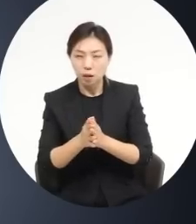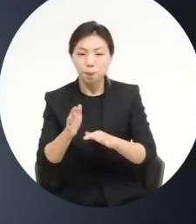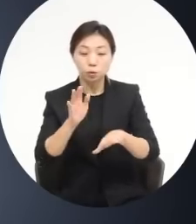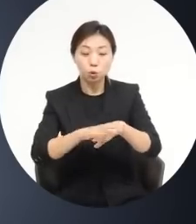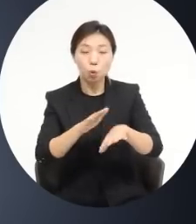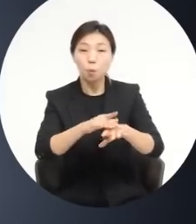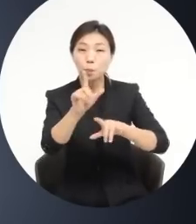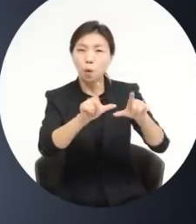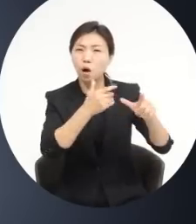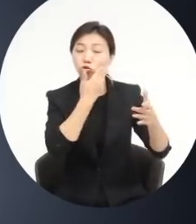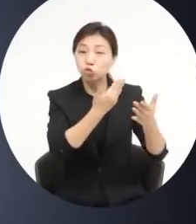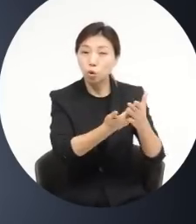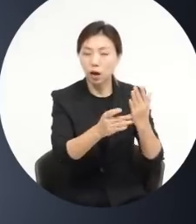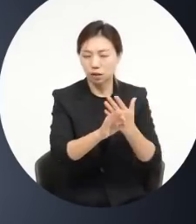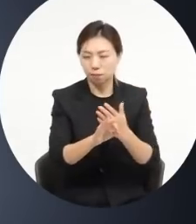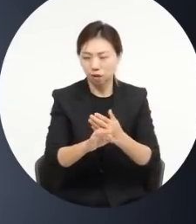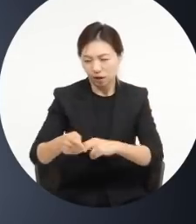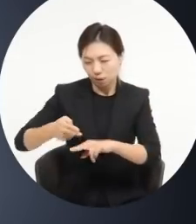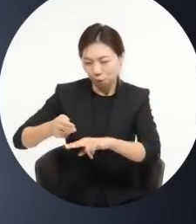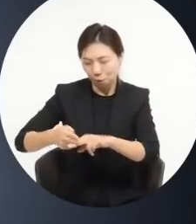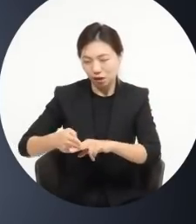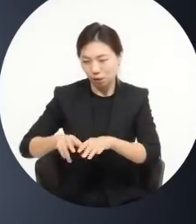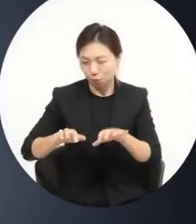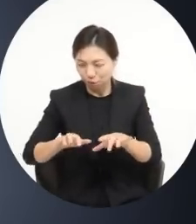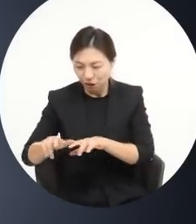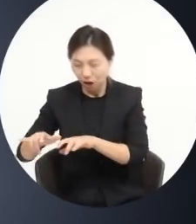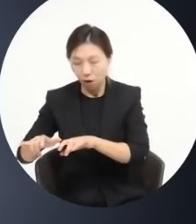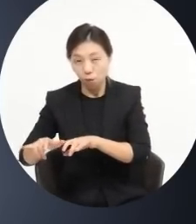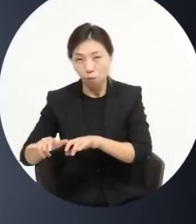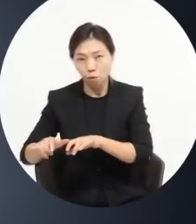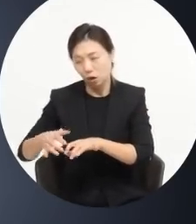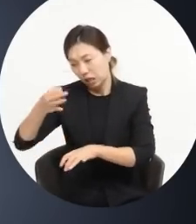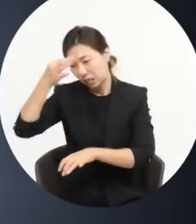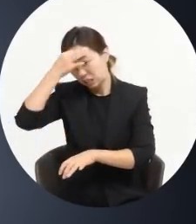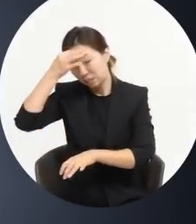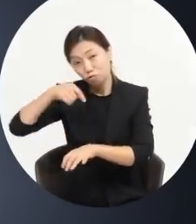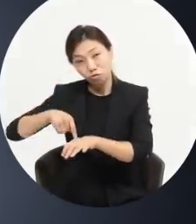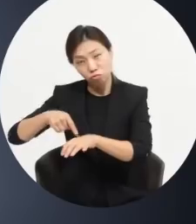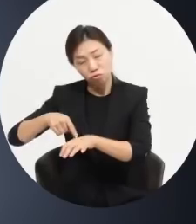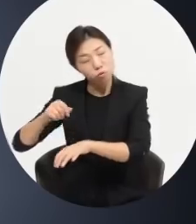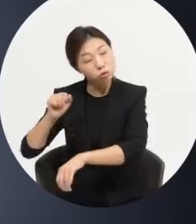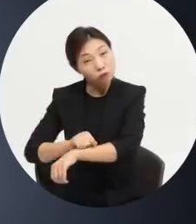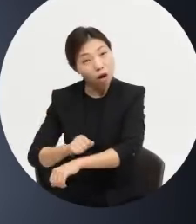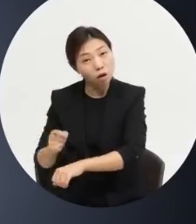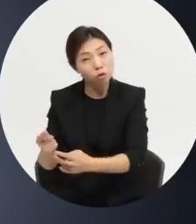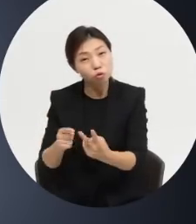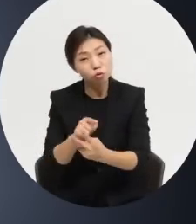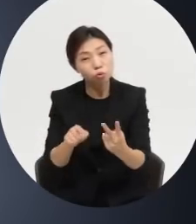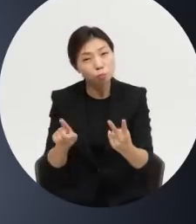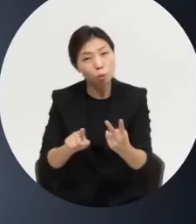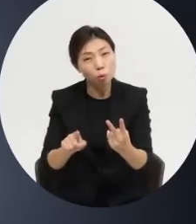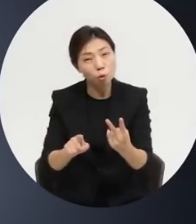잘 치고 뭐 음식도 잘 만들고 기능이 좋아야 돼요. 기능이 좋아야 합니다.